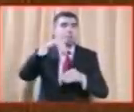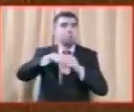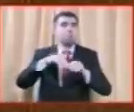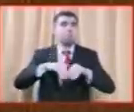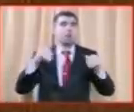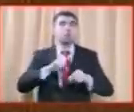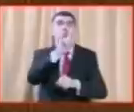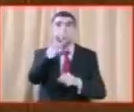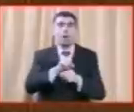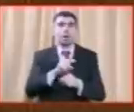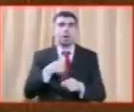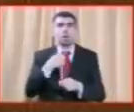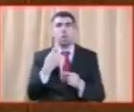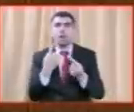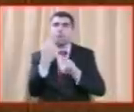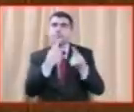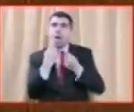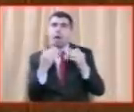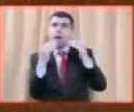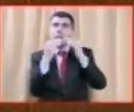ديالها، ولكن لابد نتفاهموا على واحد الحاجة.